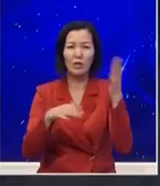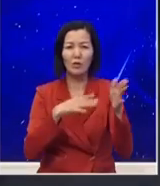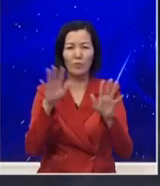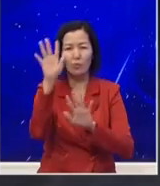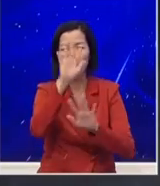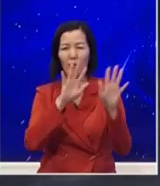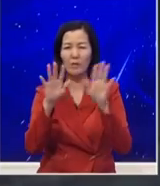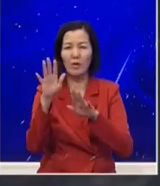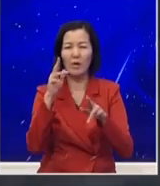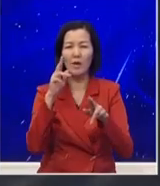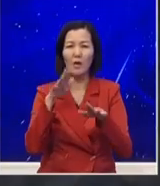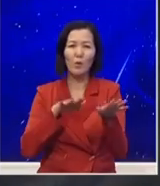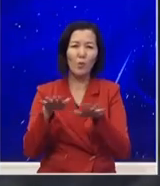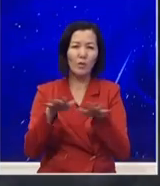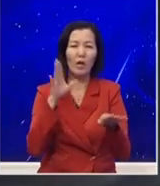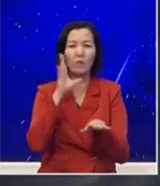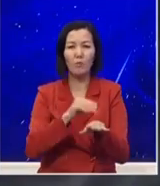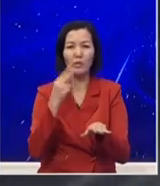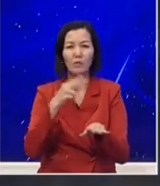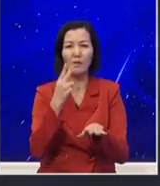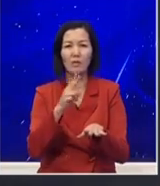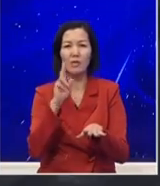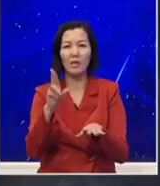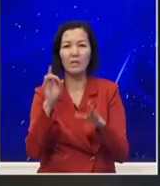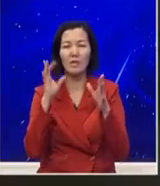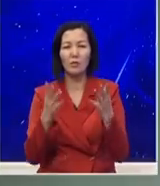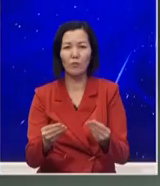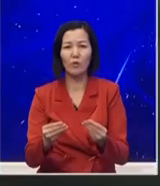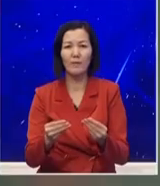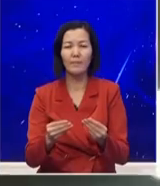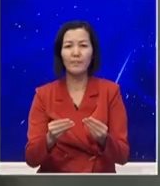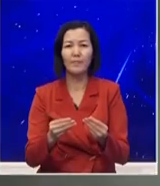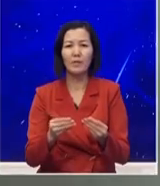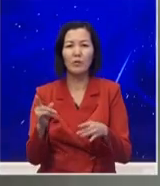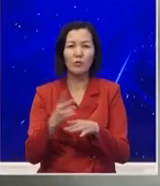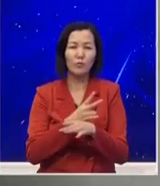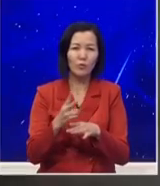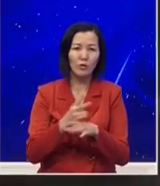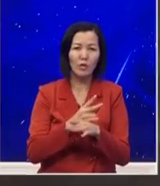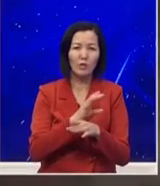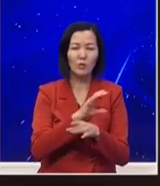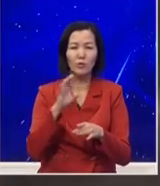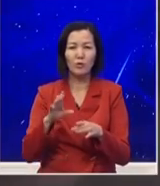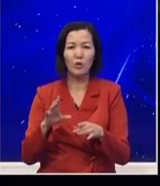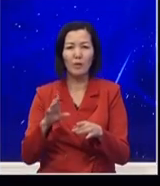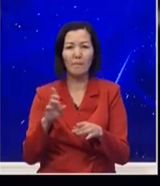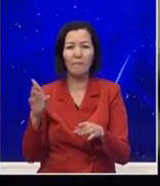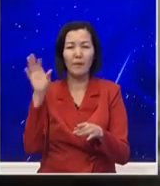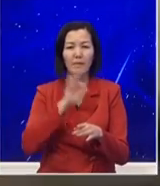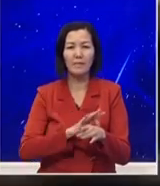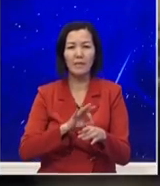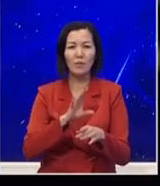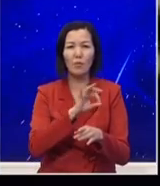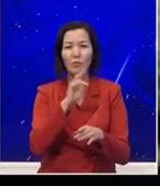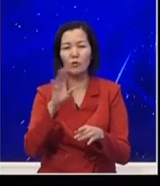тұман көктайғақ болады. 22 қаңтар күнді және 23 қаңтарда түнде жел солтүстік батыстан сол оңтүстік